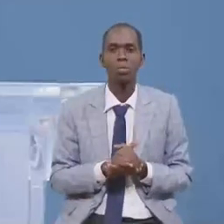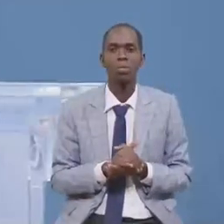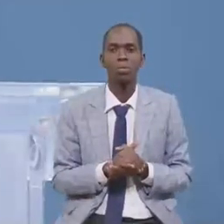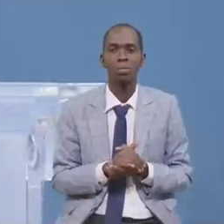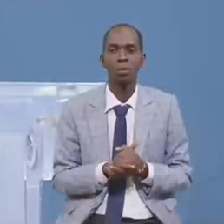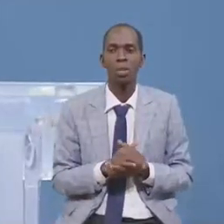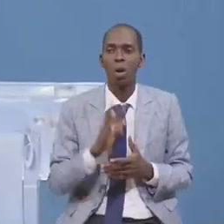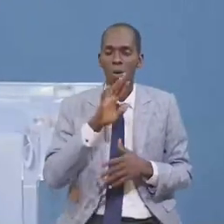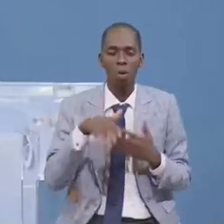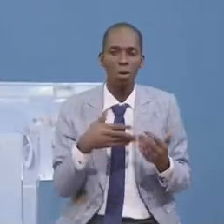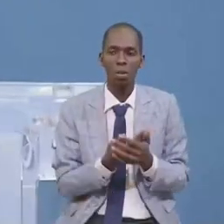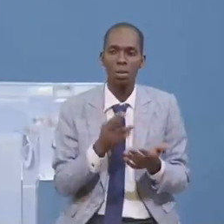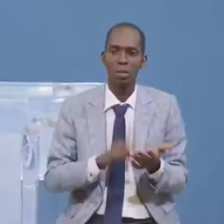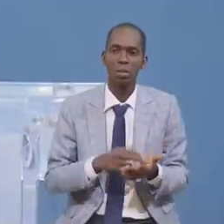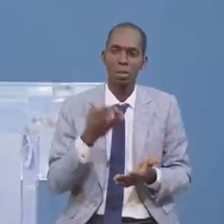C'est la Bible.